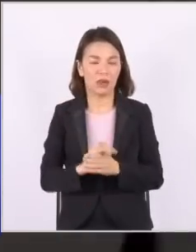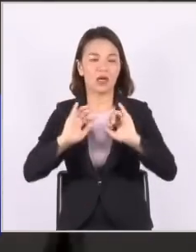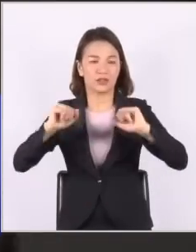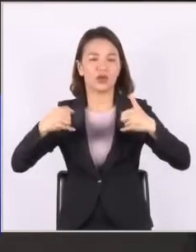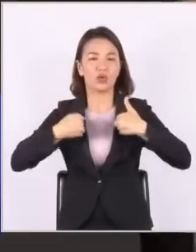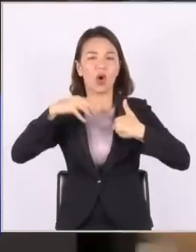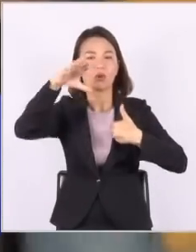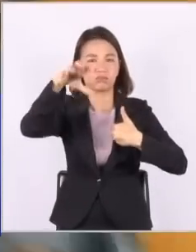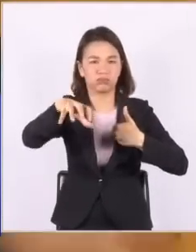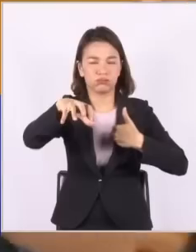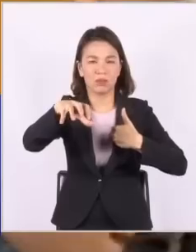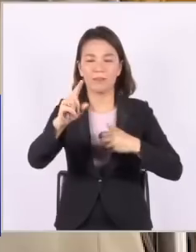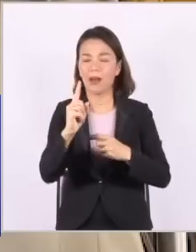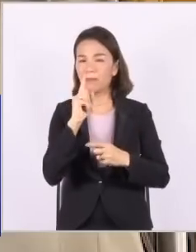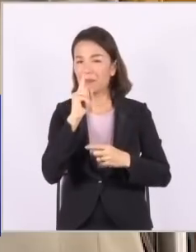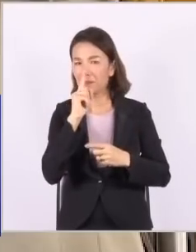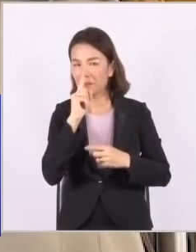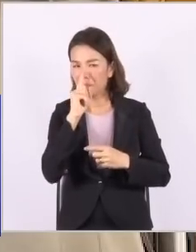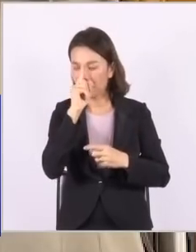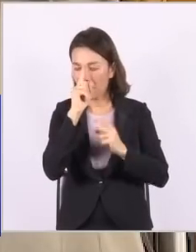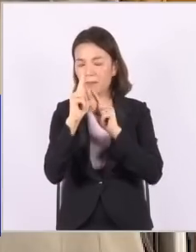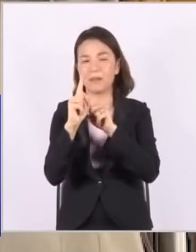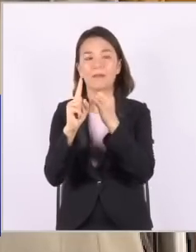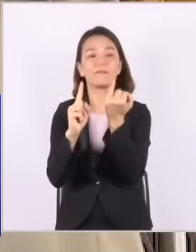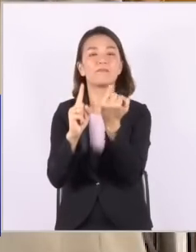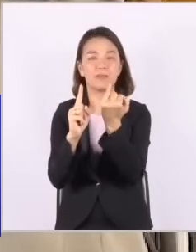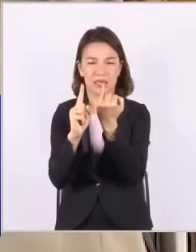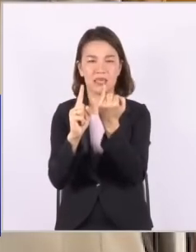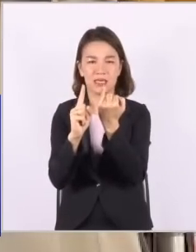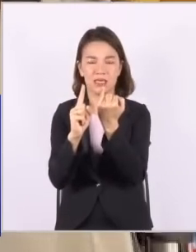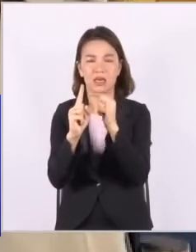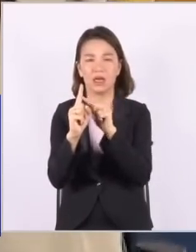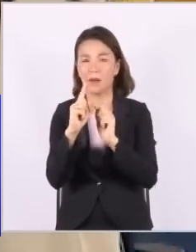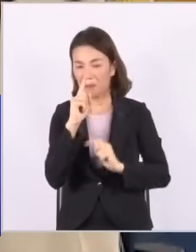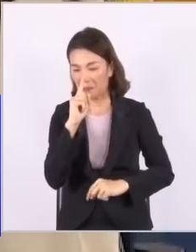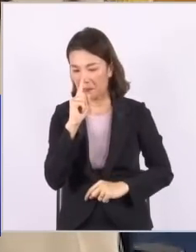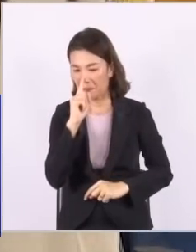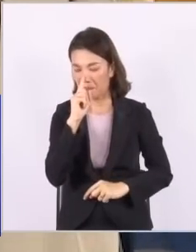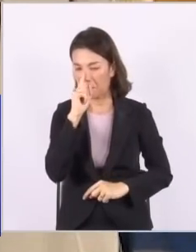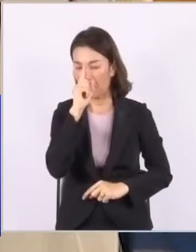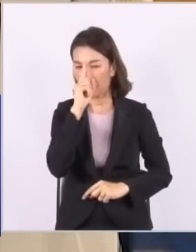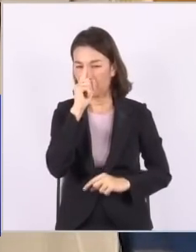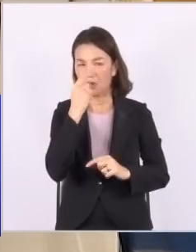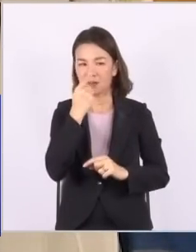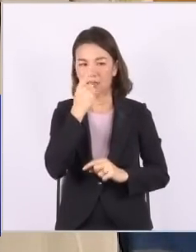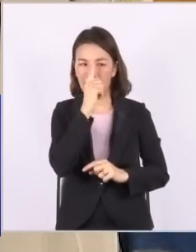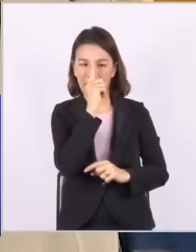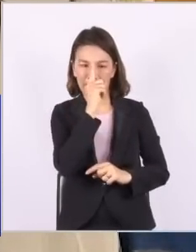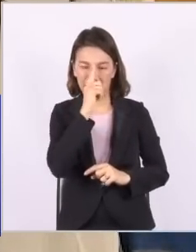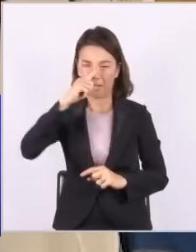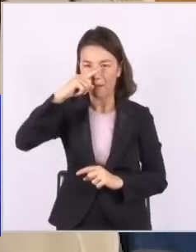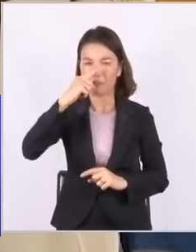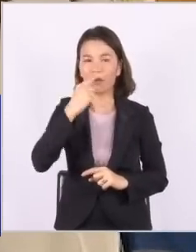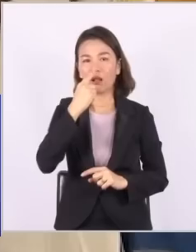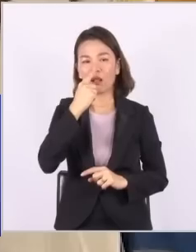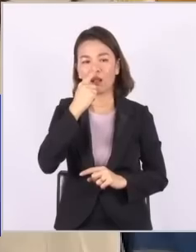ซิลิโคนที่ไม่มีคุณภาพนะมาทำเสริมจมูกจนมันทะลุจมูกออกมามูลค่าความเสียห